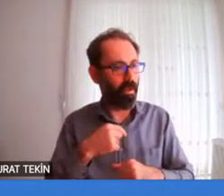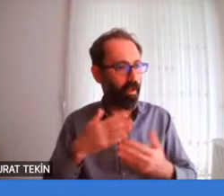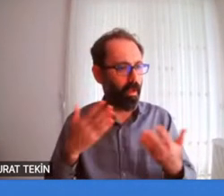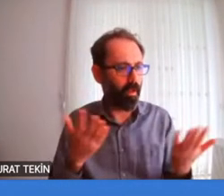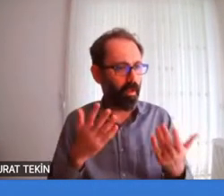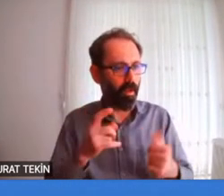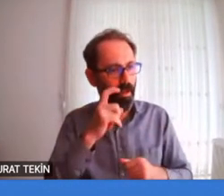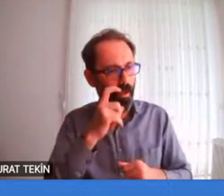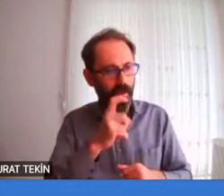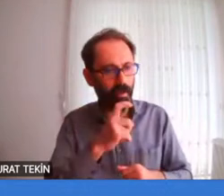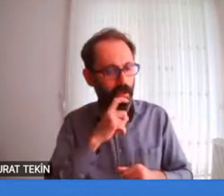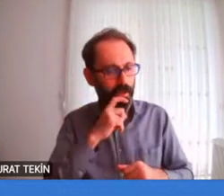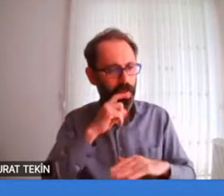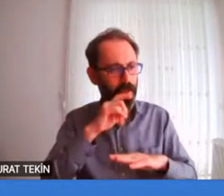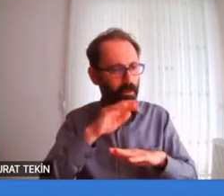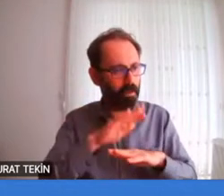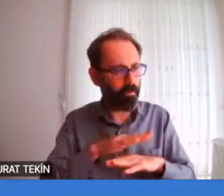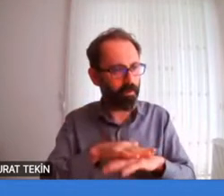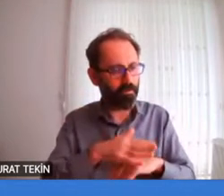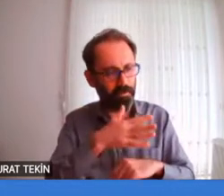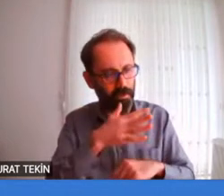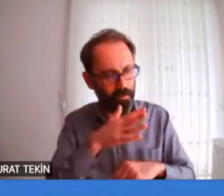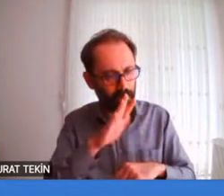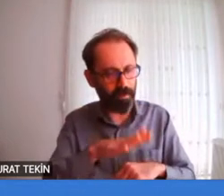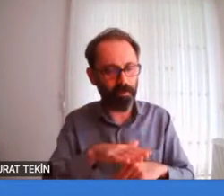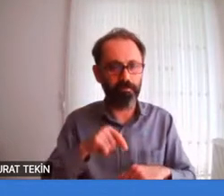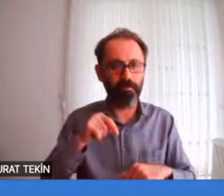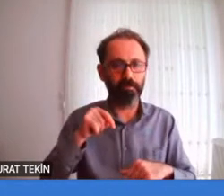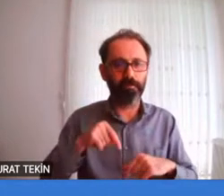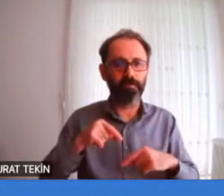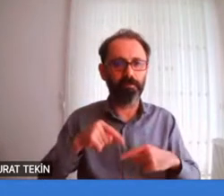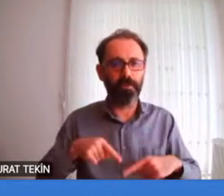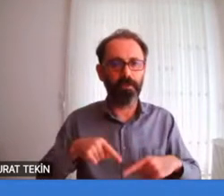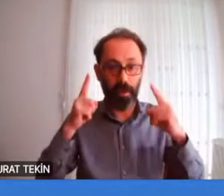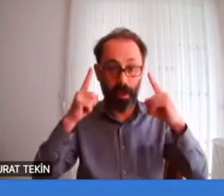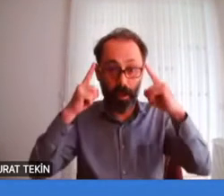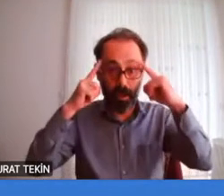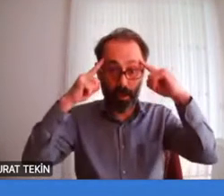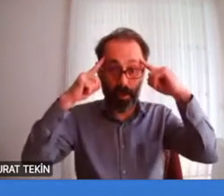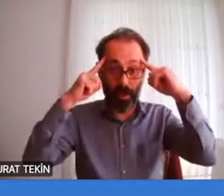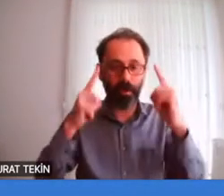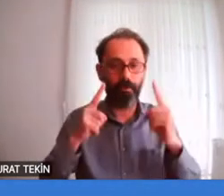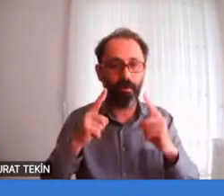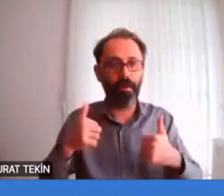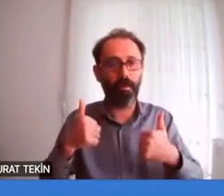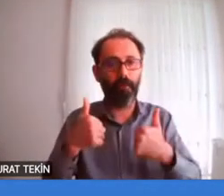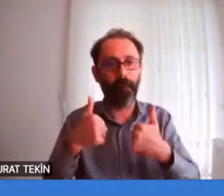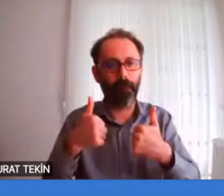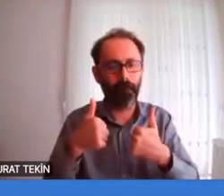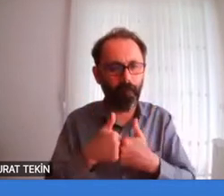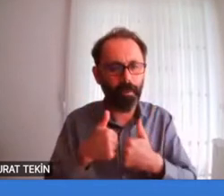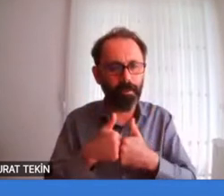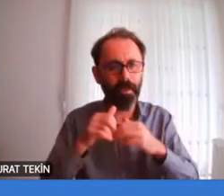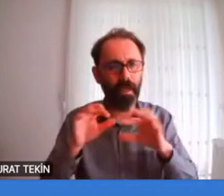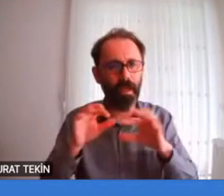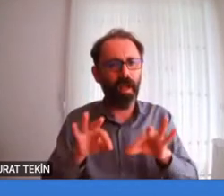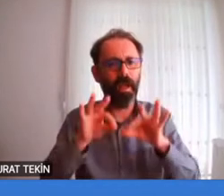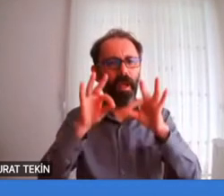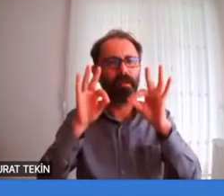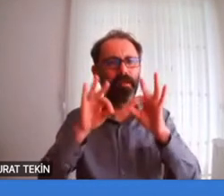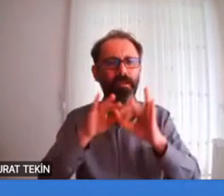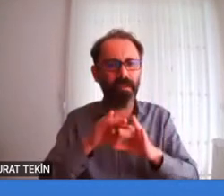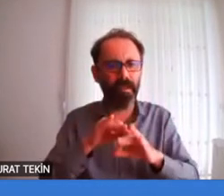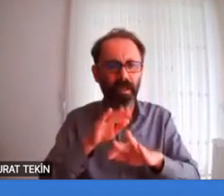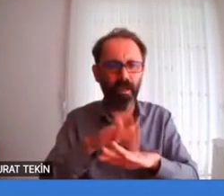Paralimpiklere kadar, birinci maçımız Japonya maçına kadar biz hiç hazırlık maçı yapmadık. Yapamadık daha doğrusu. Hiç şartlar